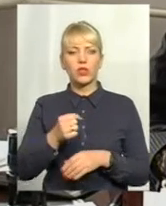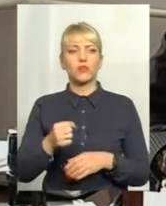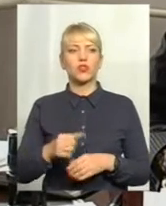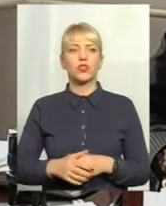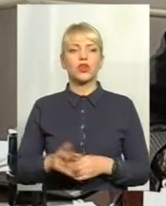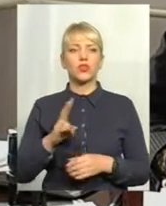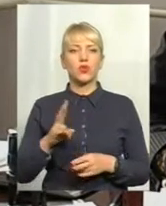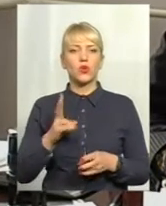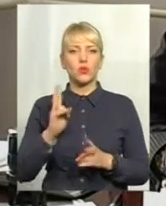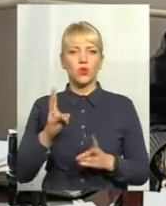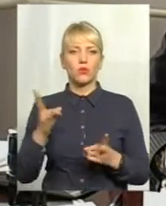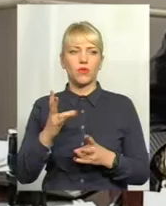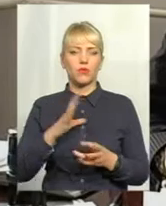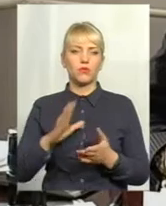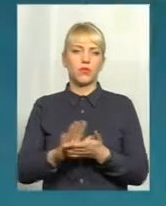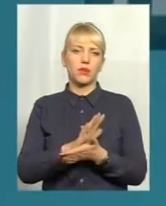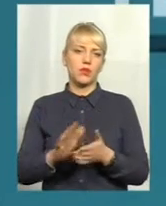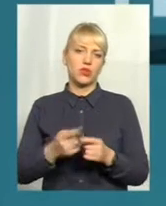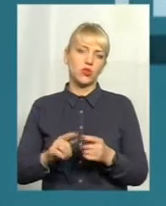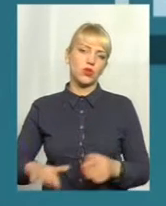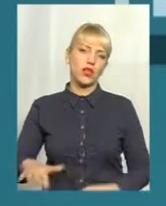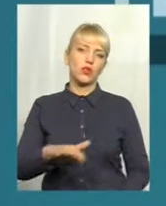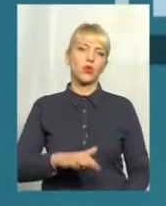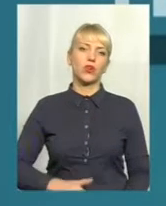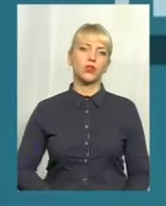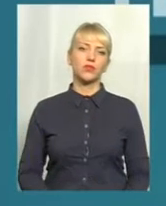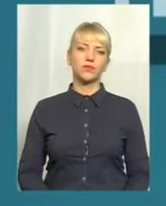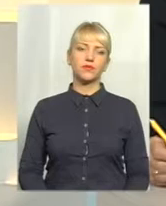її прибрати ту територію.